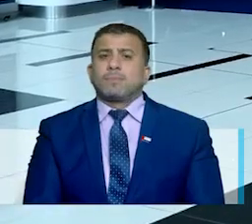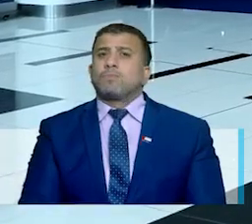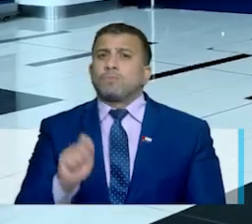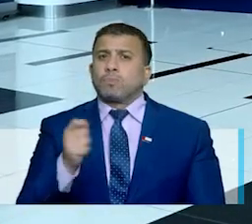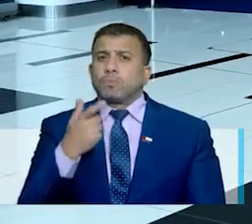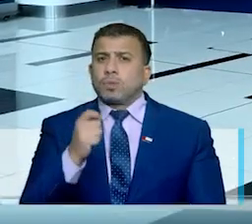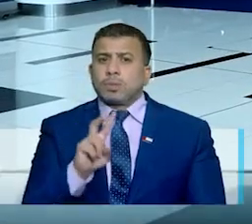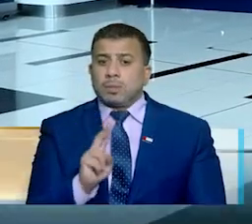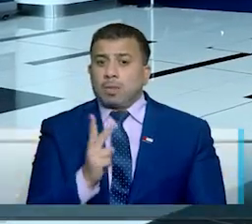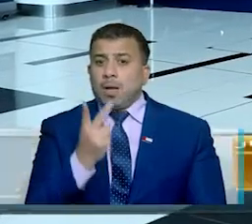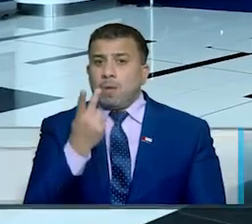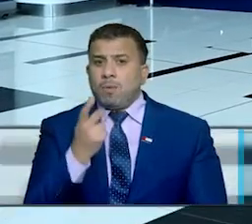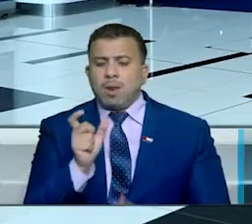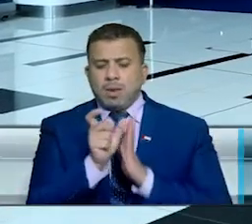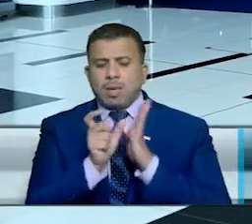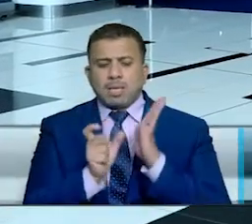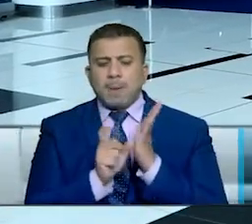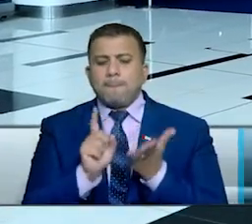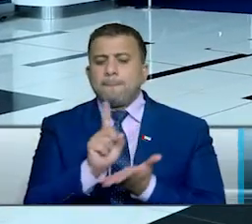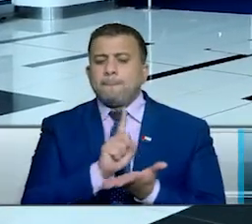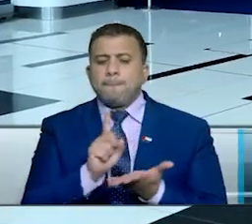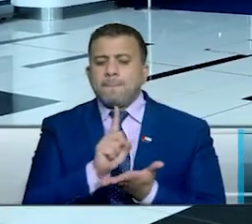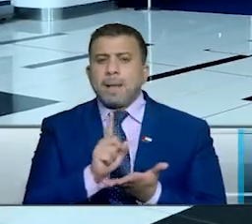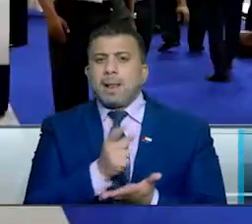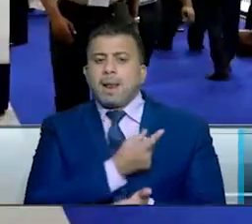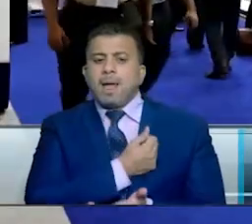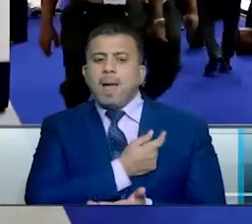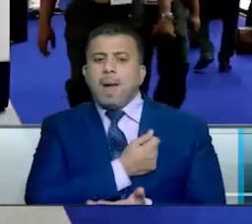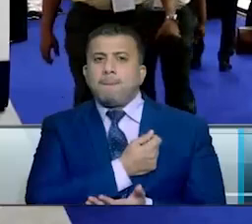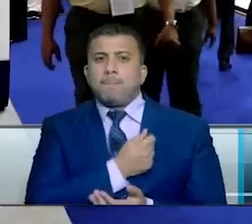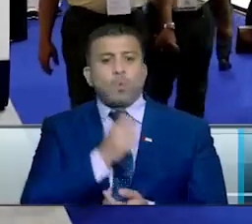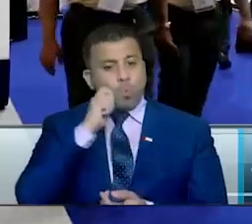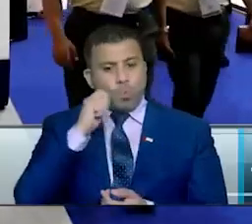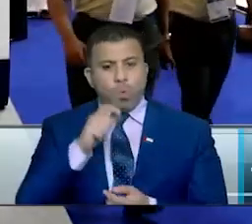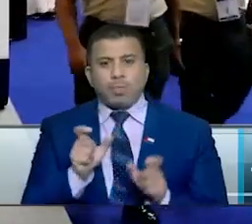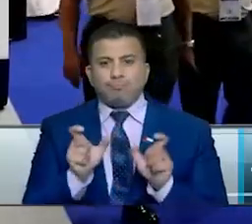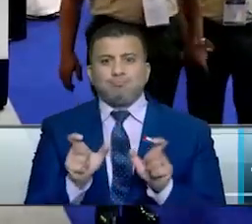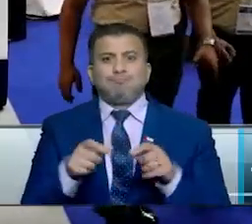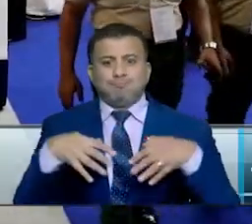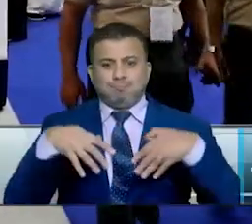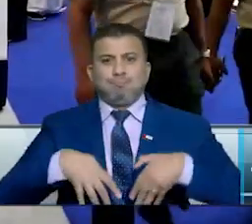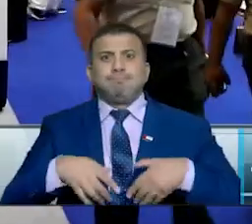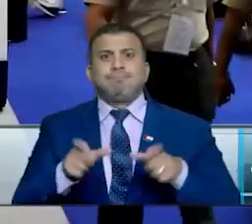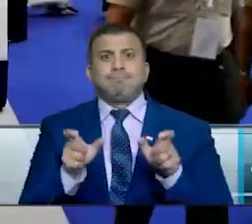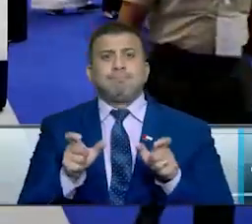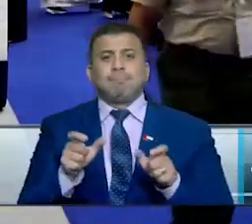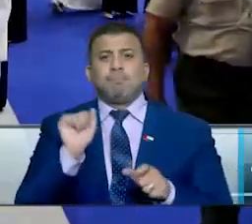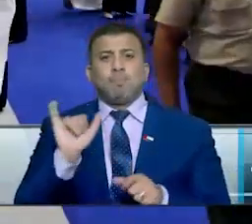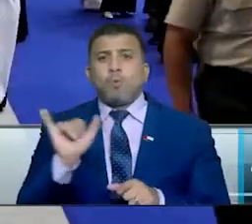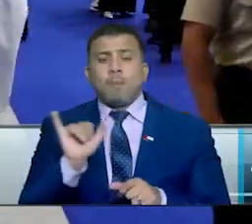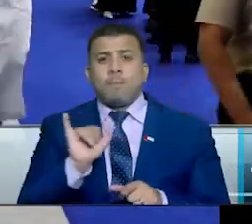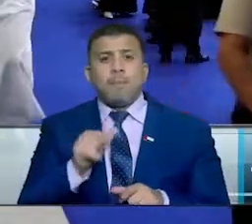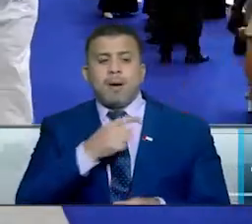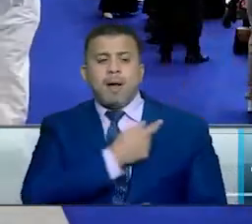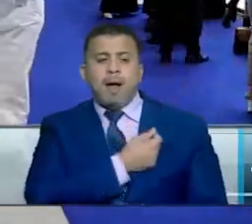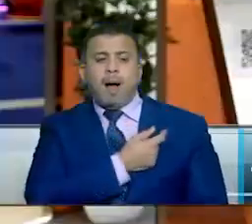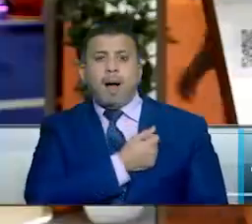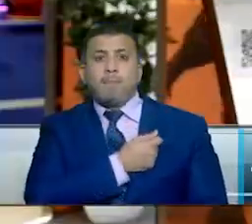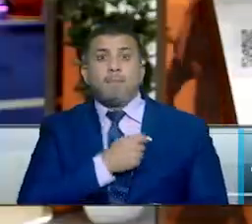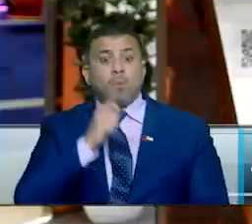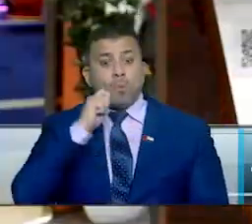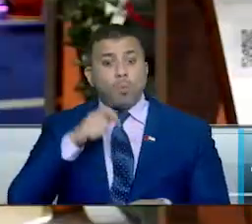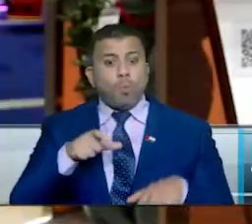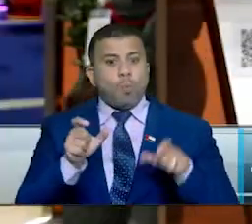تسريع التحول في النظام البيئي للأمن الوطني هو شعار معرض ومؤتمر الأمن الوطني لدرء المخاطر